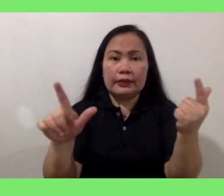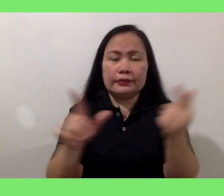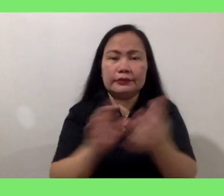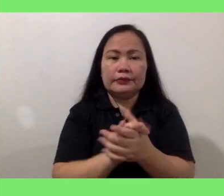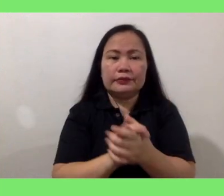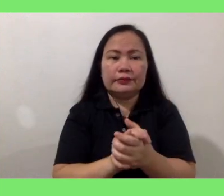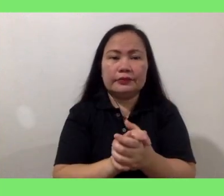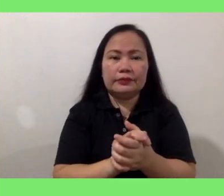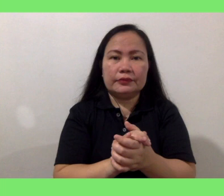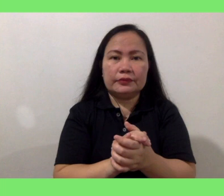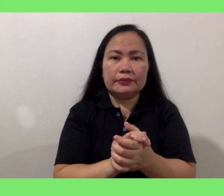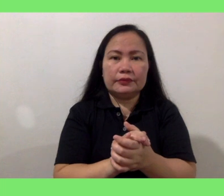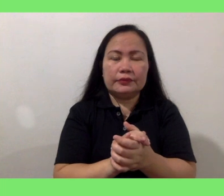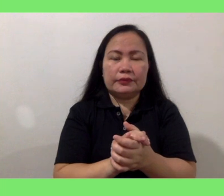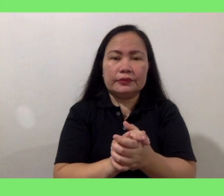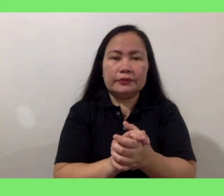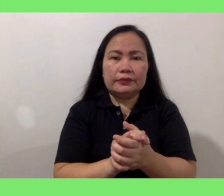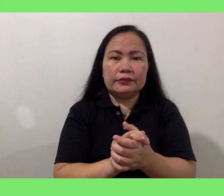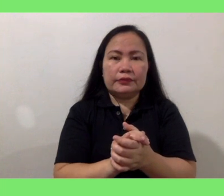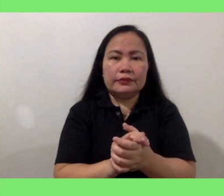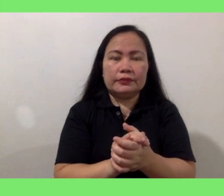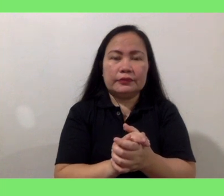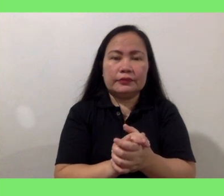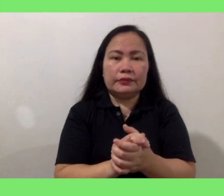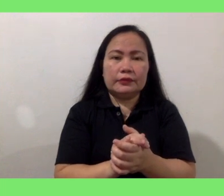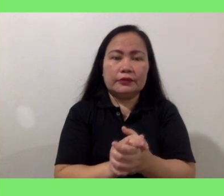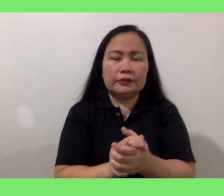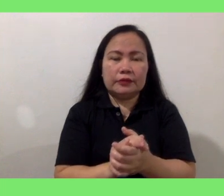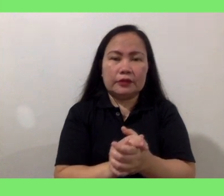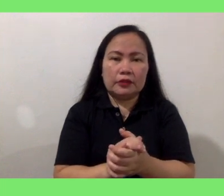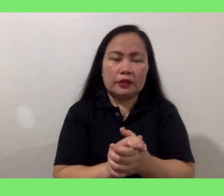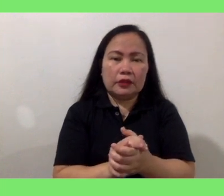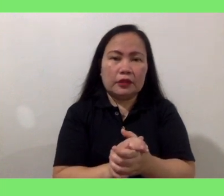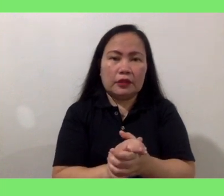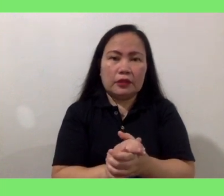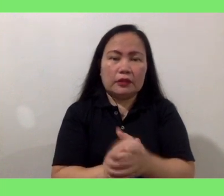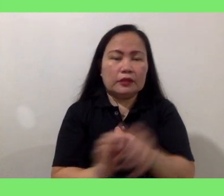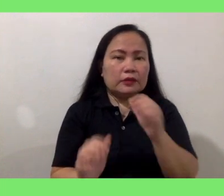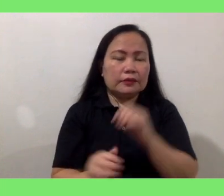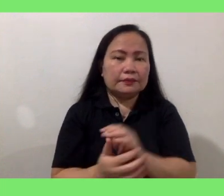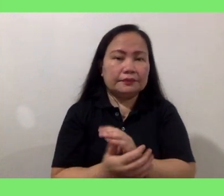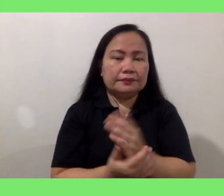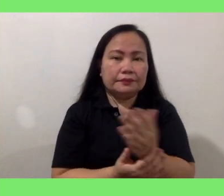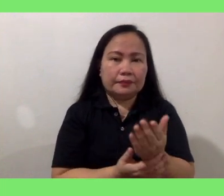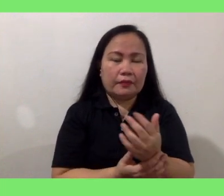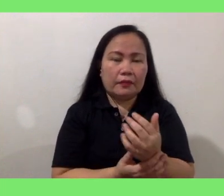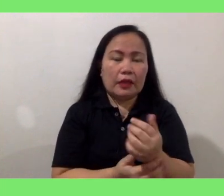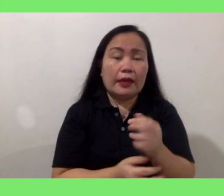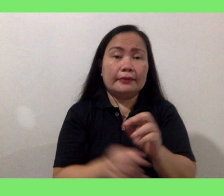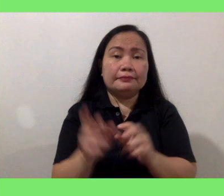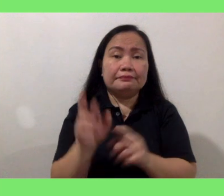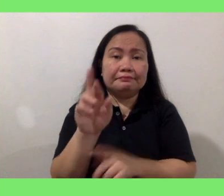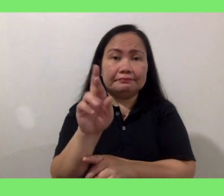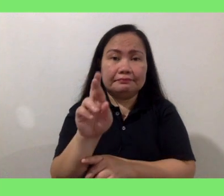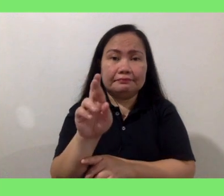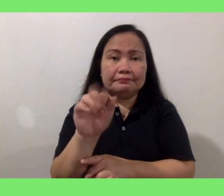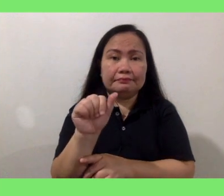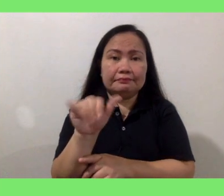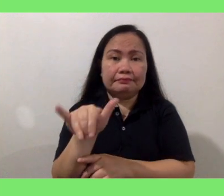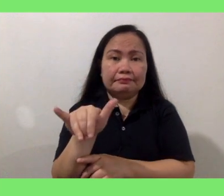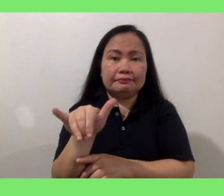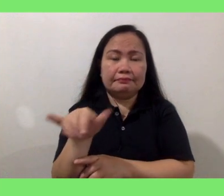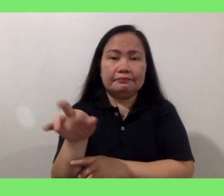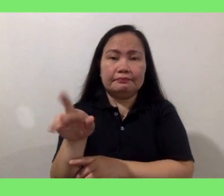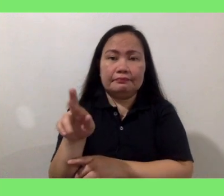po siya. Another subset of a line aside from line segment is